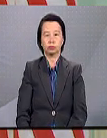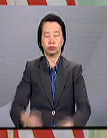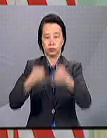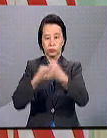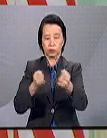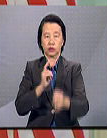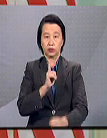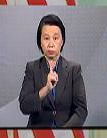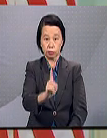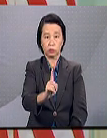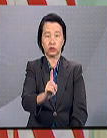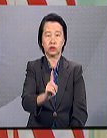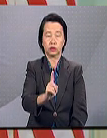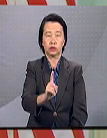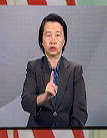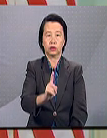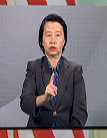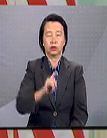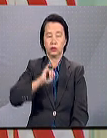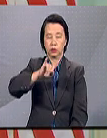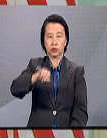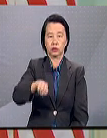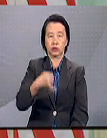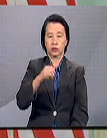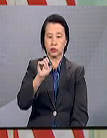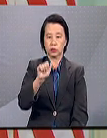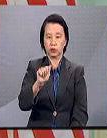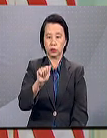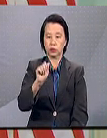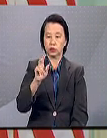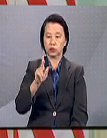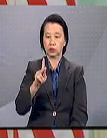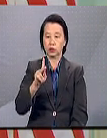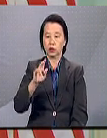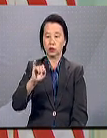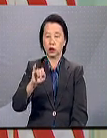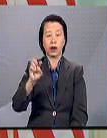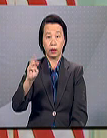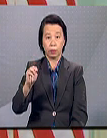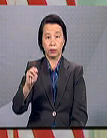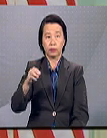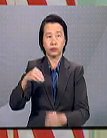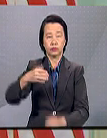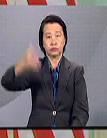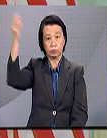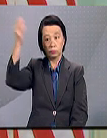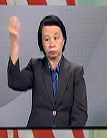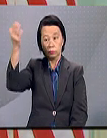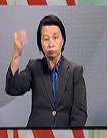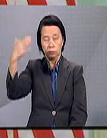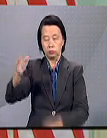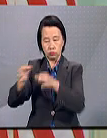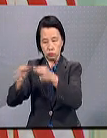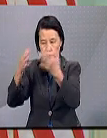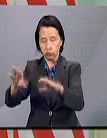Jabatan Agama Islam, Jabatan Kemajuan Islam Malaysia JAKIM di dalam syarat khas menteri-menteri telah